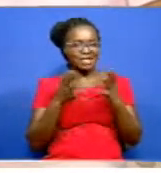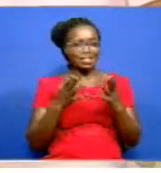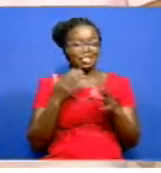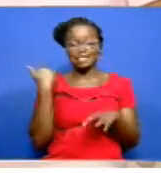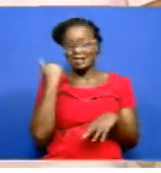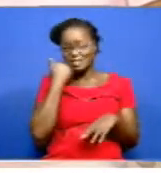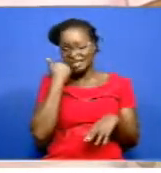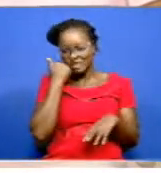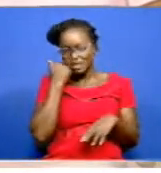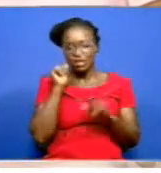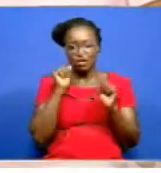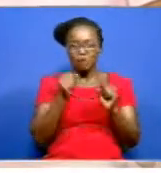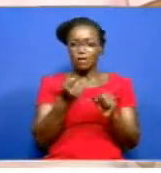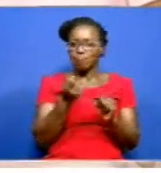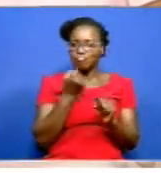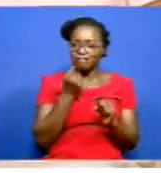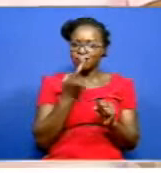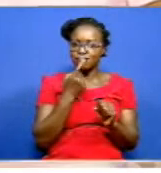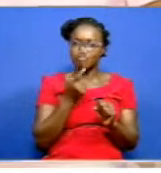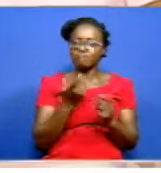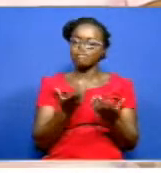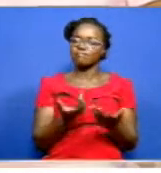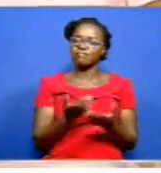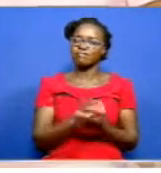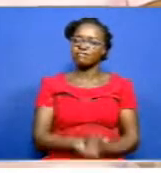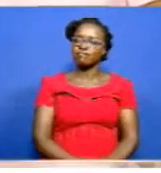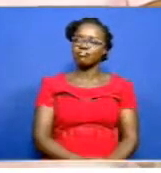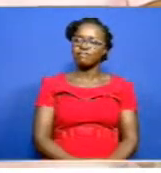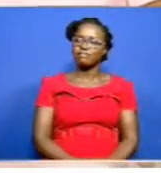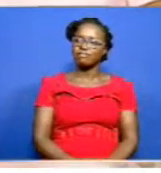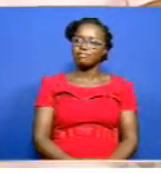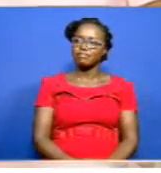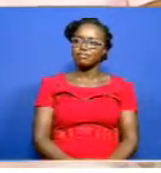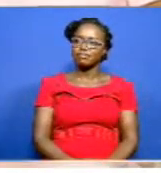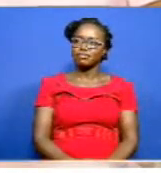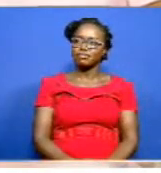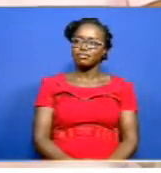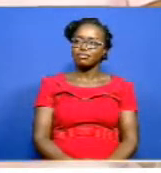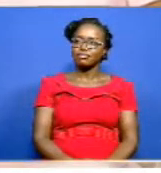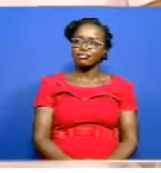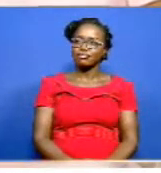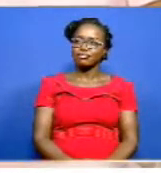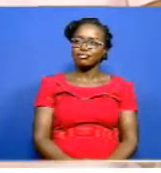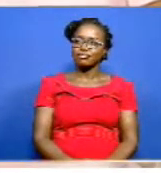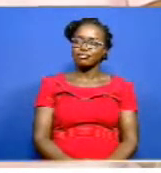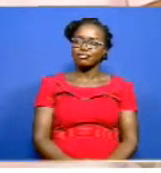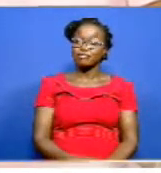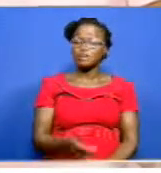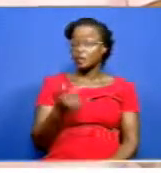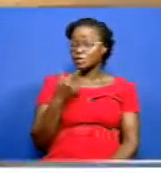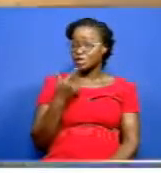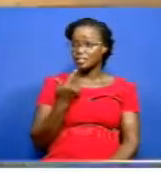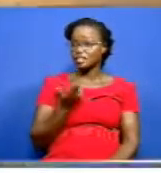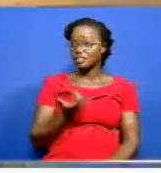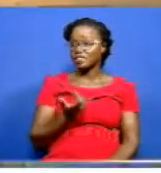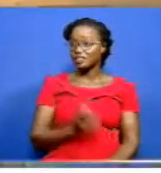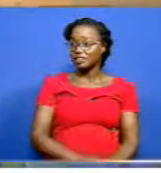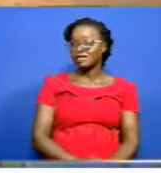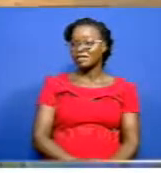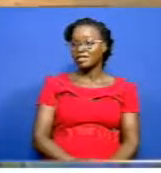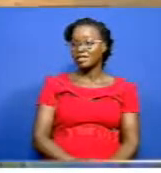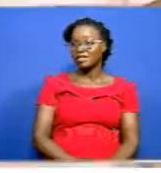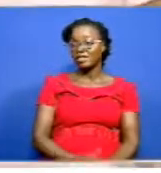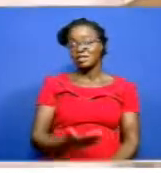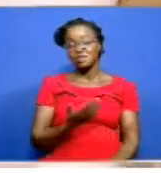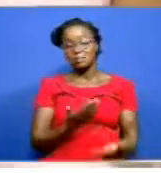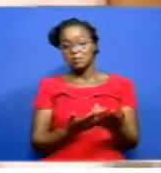tiba, unaweza kupata tiba. So tunaweza sema shakuja kwa hospitali lakini labda